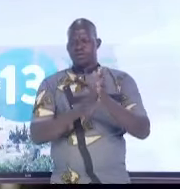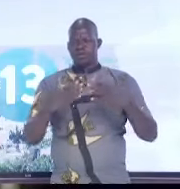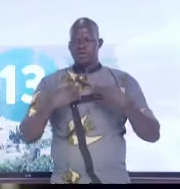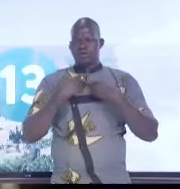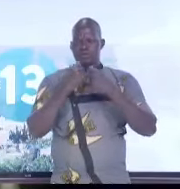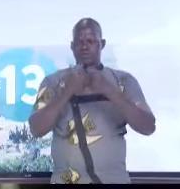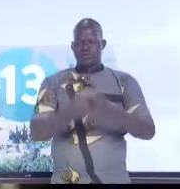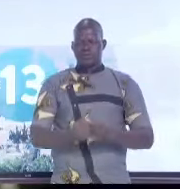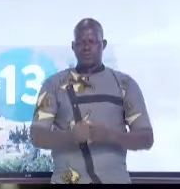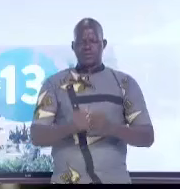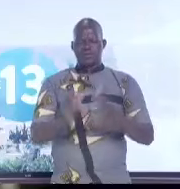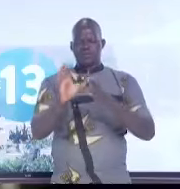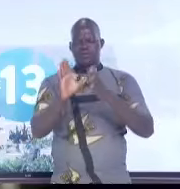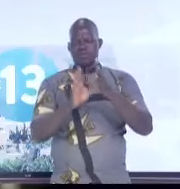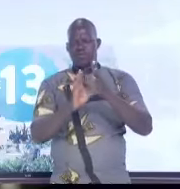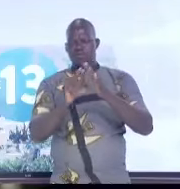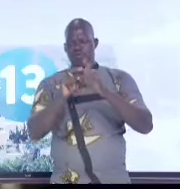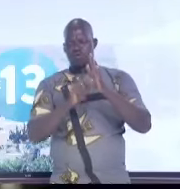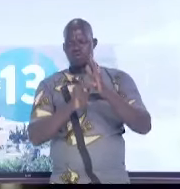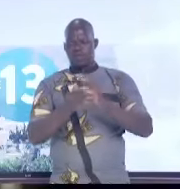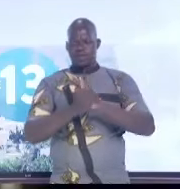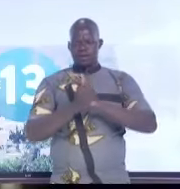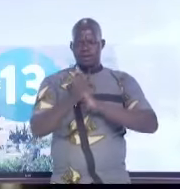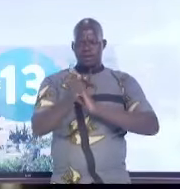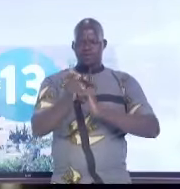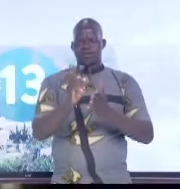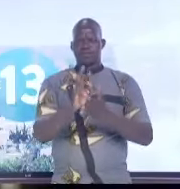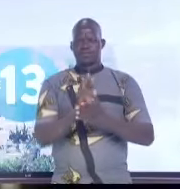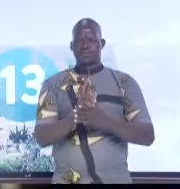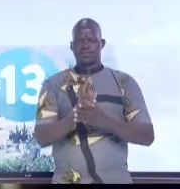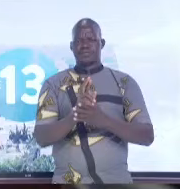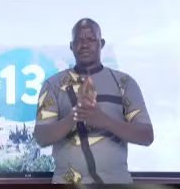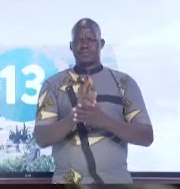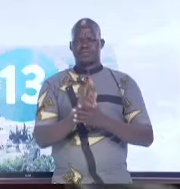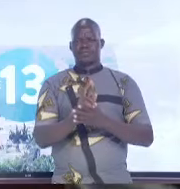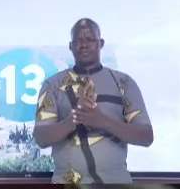se conformer aux normes de qualité. Reportage avec Moumouni Wanga.